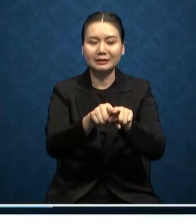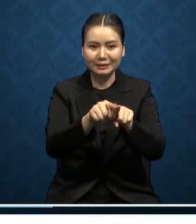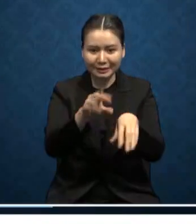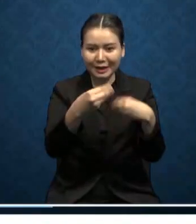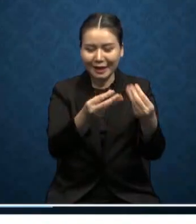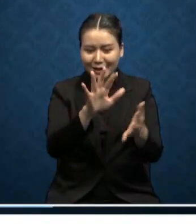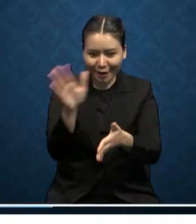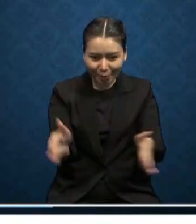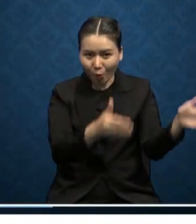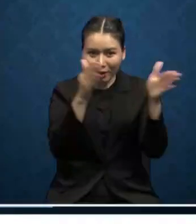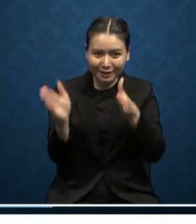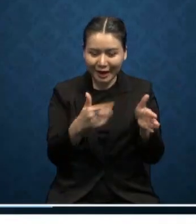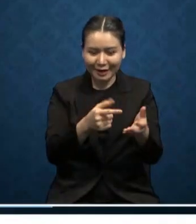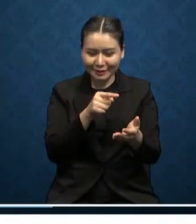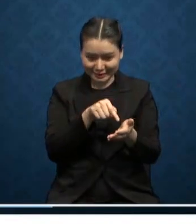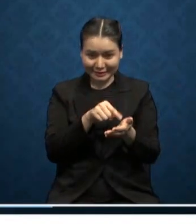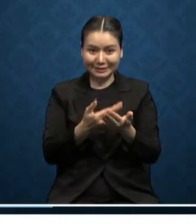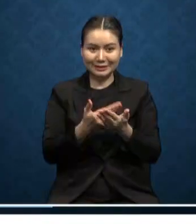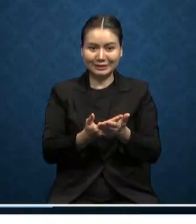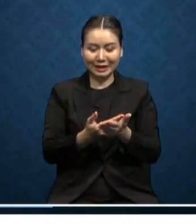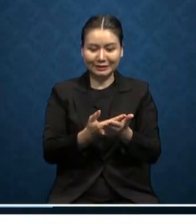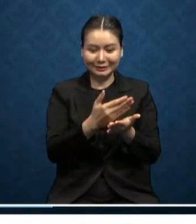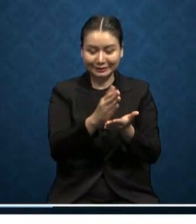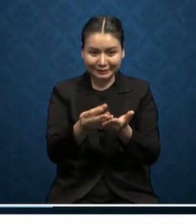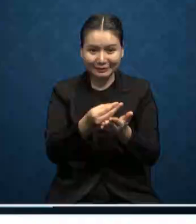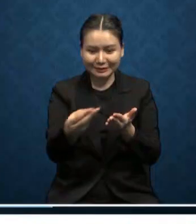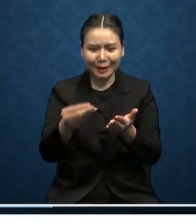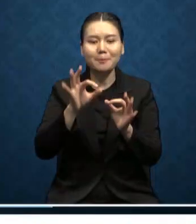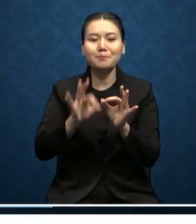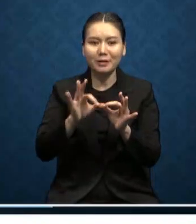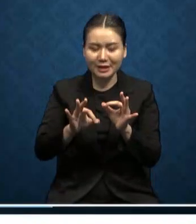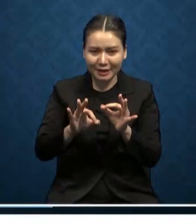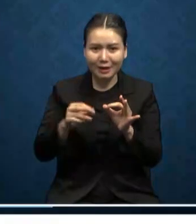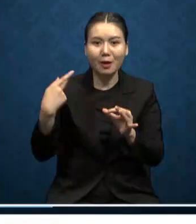ให้กระบวนการใช้จ่ายงบประมาณนะเกิดการประหยัดคุ้ม